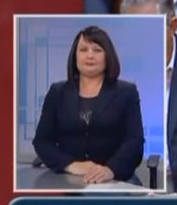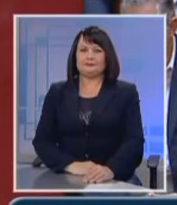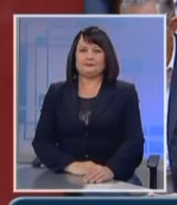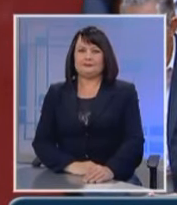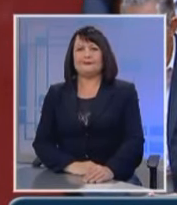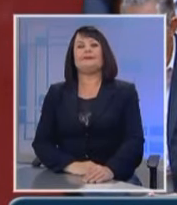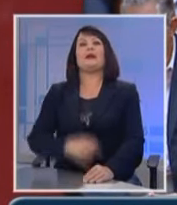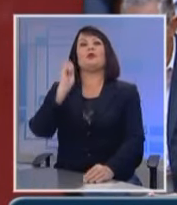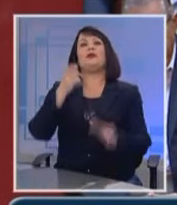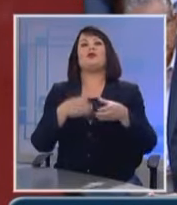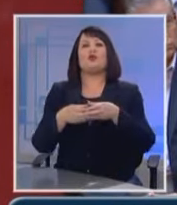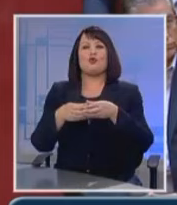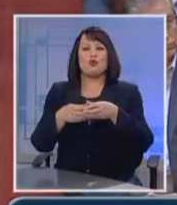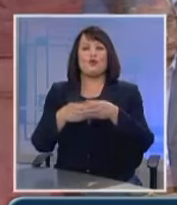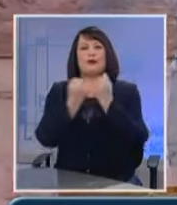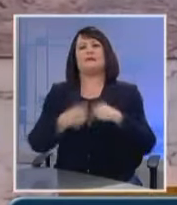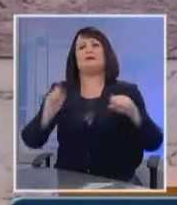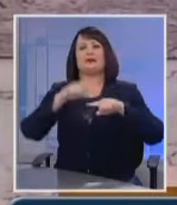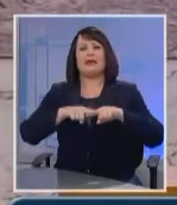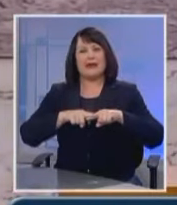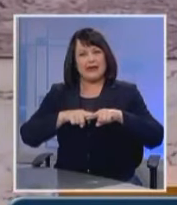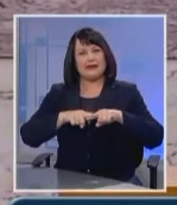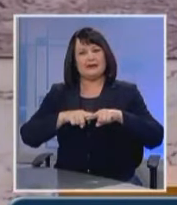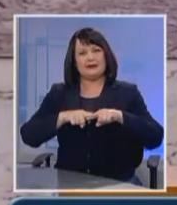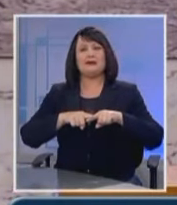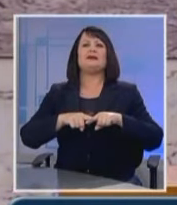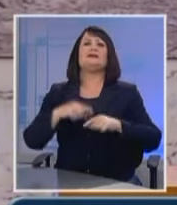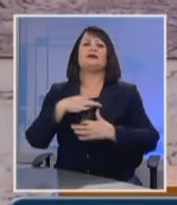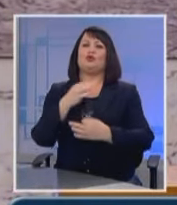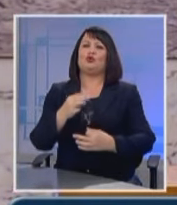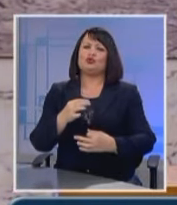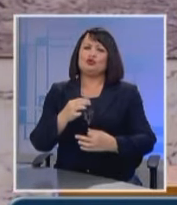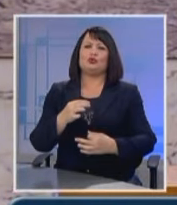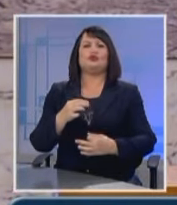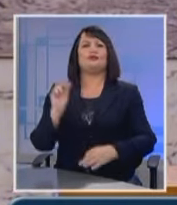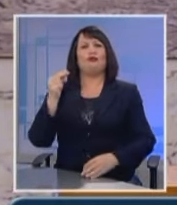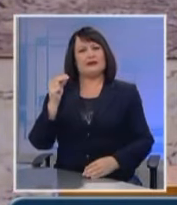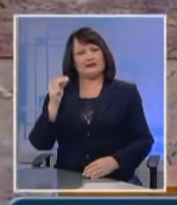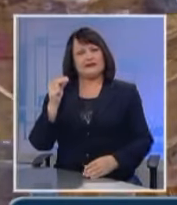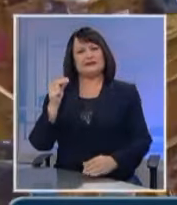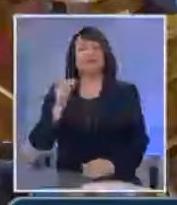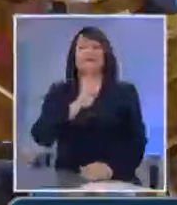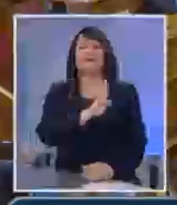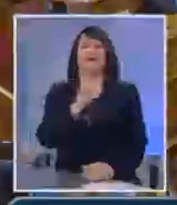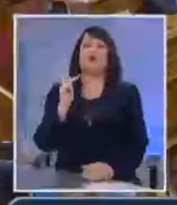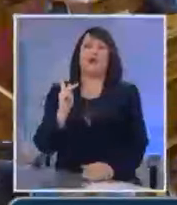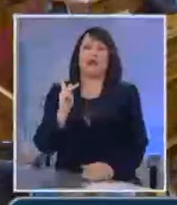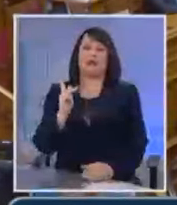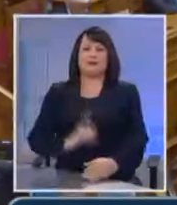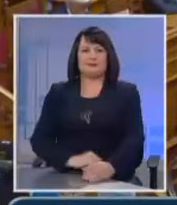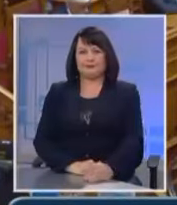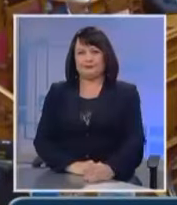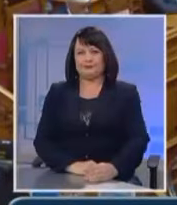Και από την Κοινοβουλευτική Ομάδα Ανεξάρτητη Έλληνες Εθνική Πατριωτική Δημοκρατική Συμμαχία, ο βουλευτής κ. Βασίλειος Κόκαλης.